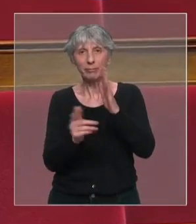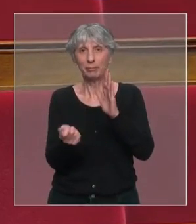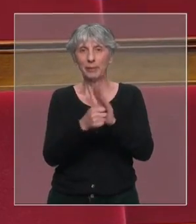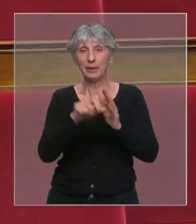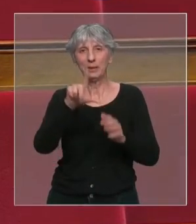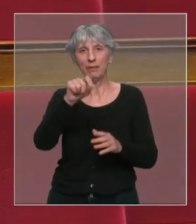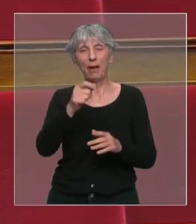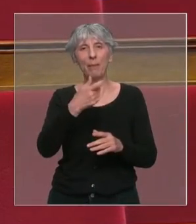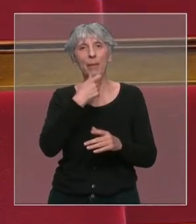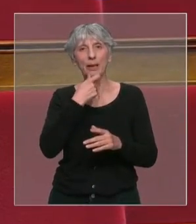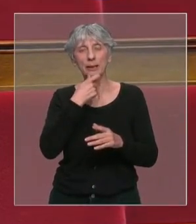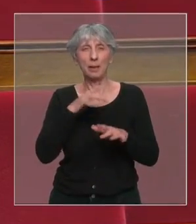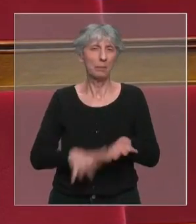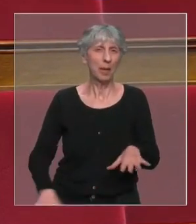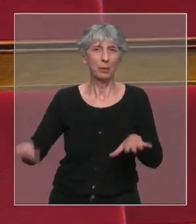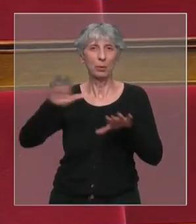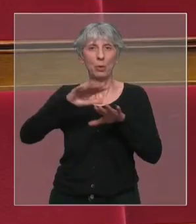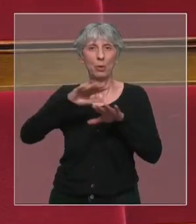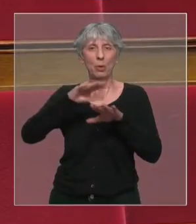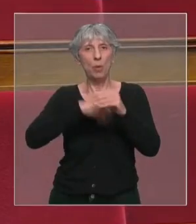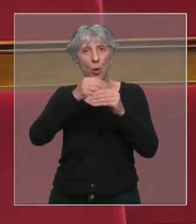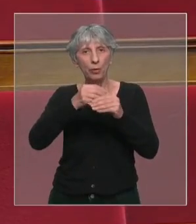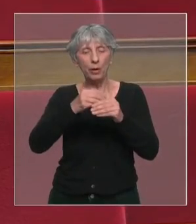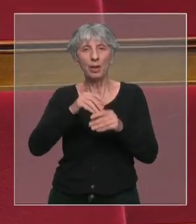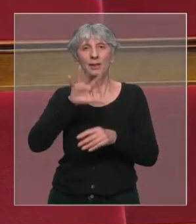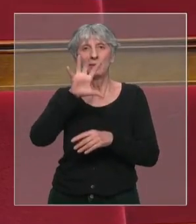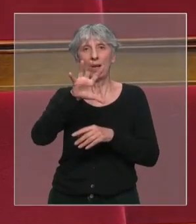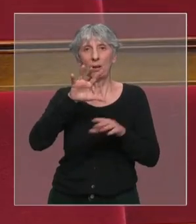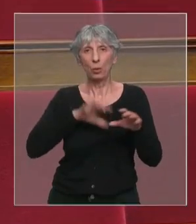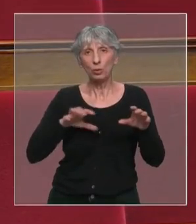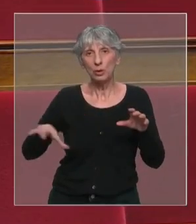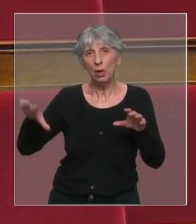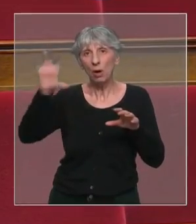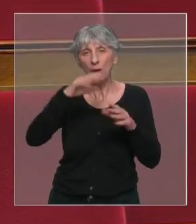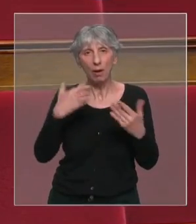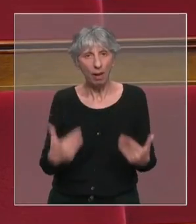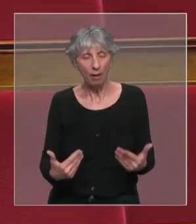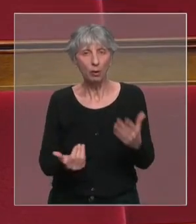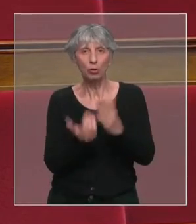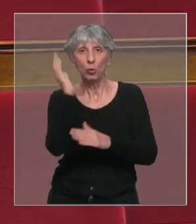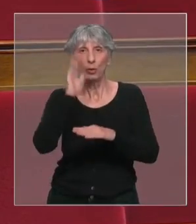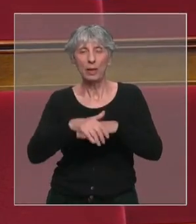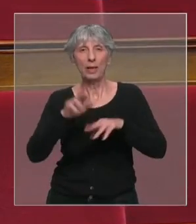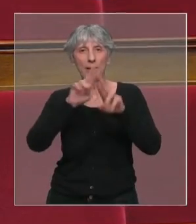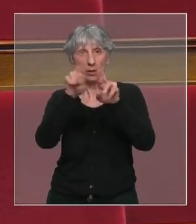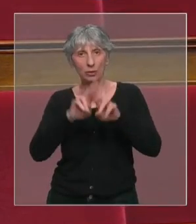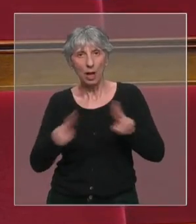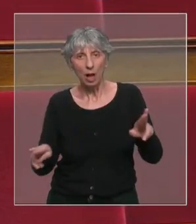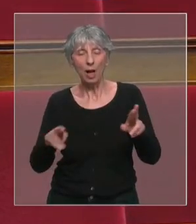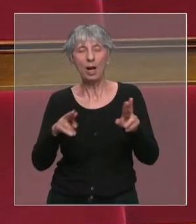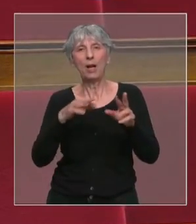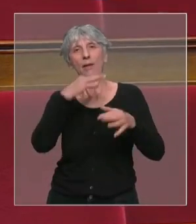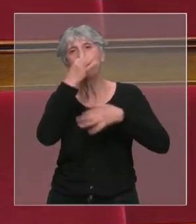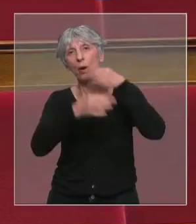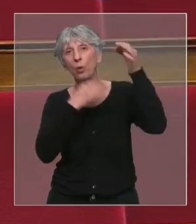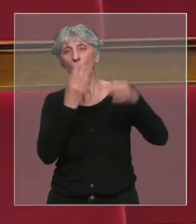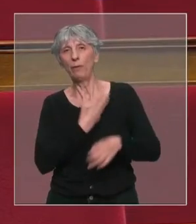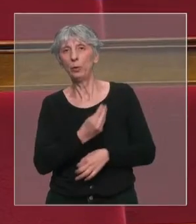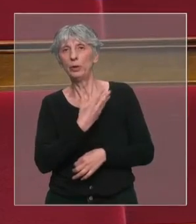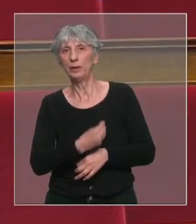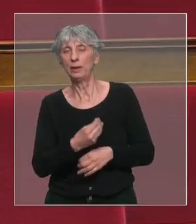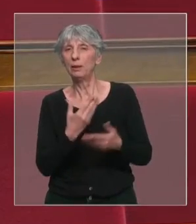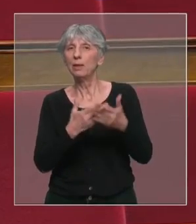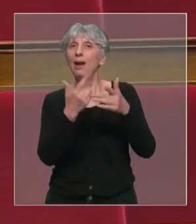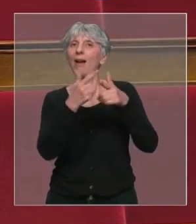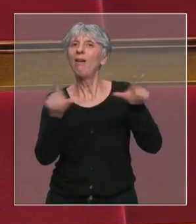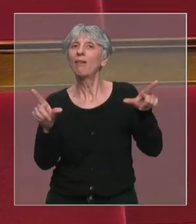où partout dans le monde, sur les continent, on célèbre la Journée internationale de la francophonie. Notre langue est bien